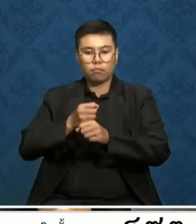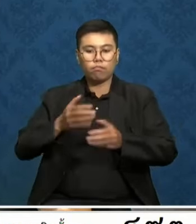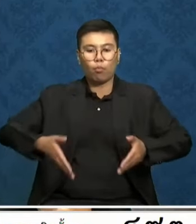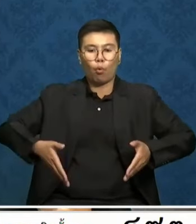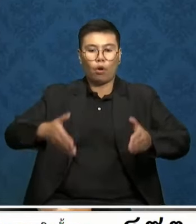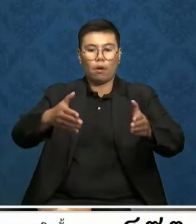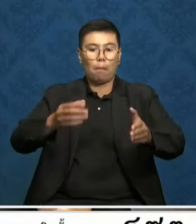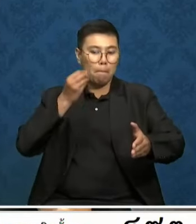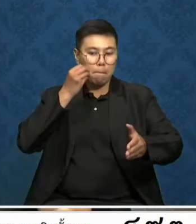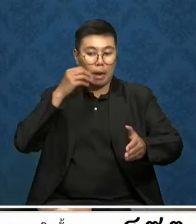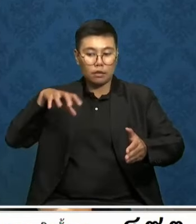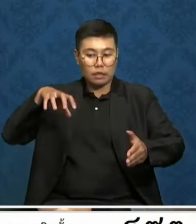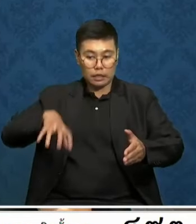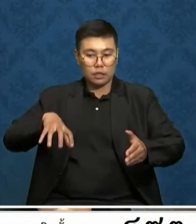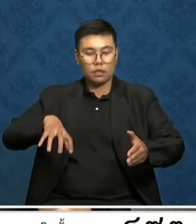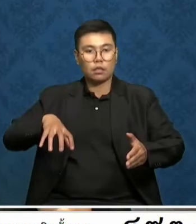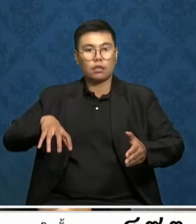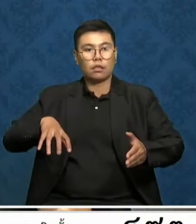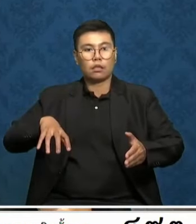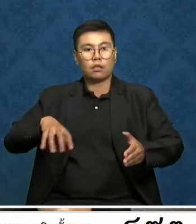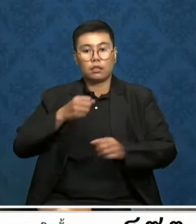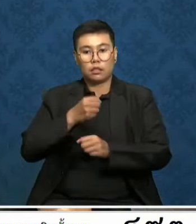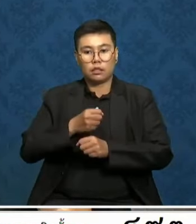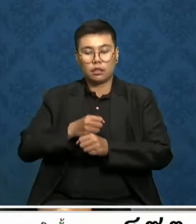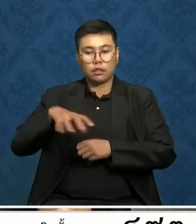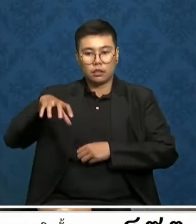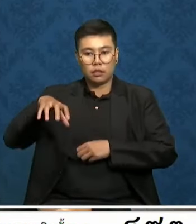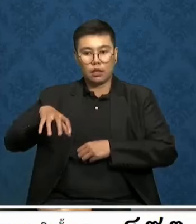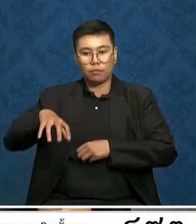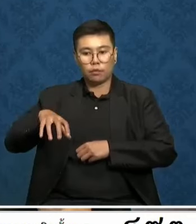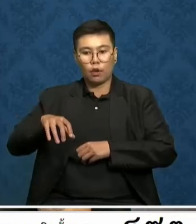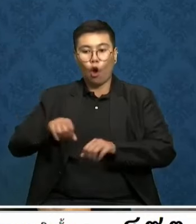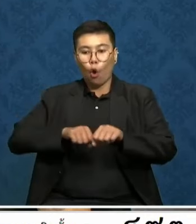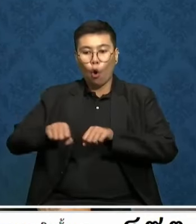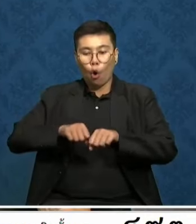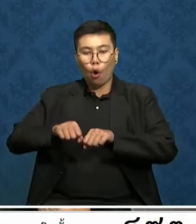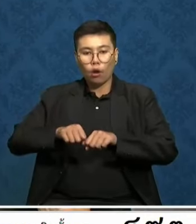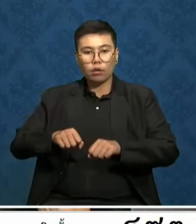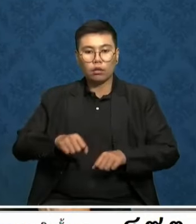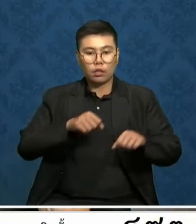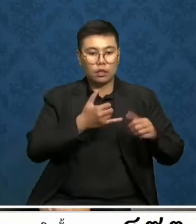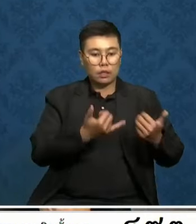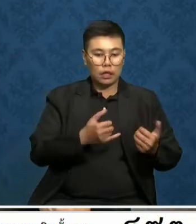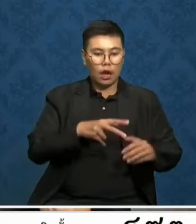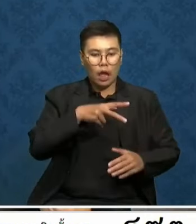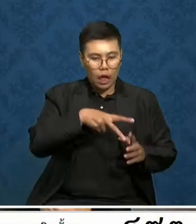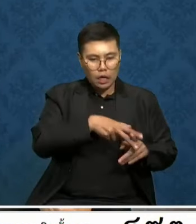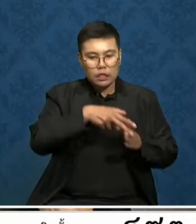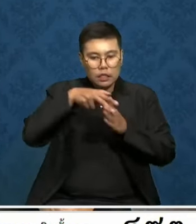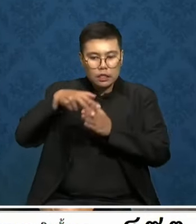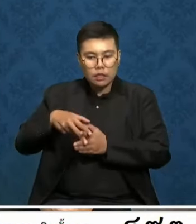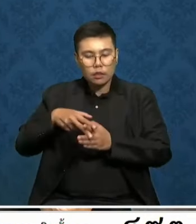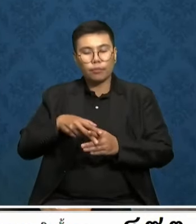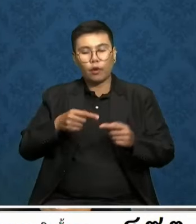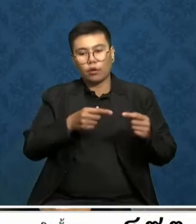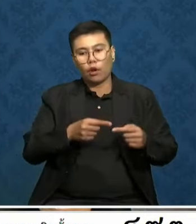านหลังนี้เขาทำเป็นทำส่วนพื้นของรองเท้าครับอันนี้ทำตรงที่คีบนะครับเป็นต่อๆไปบ